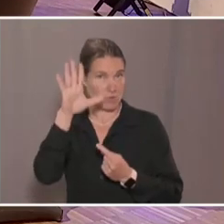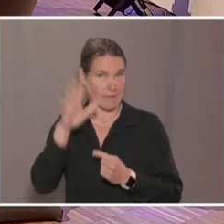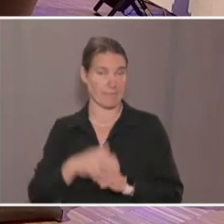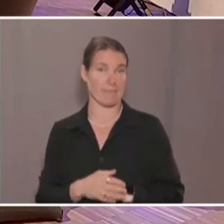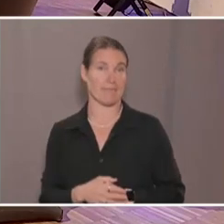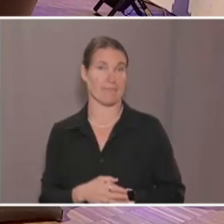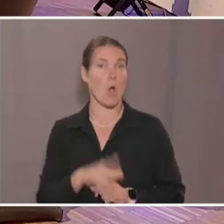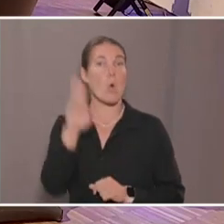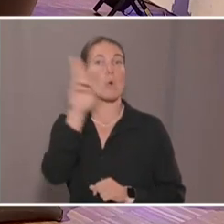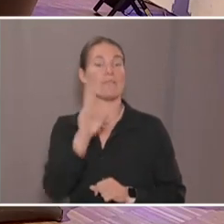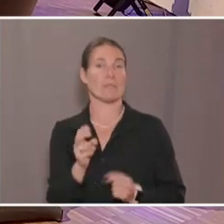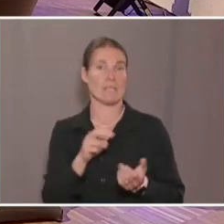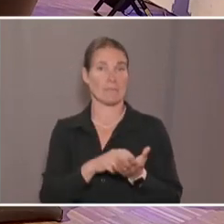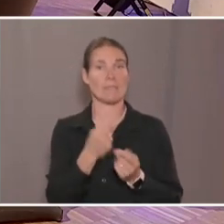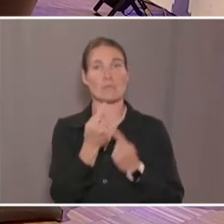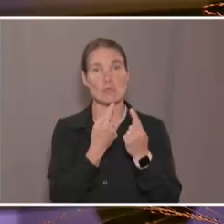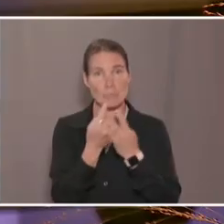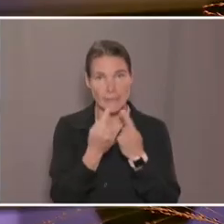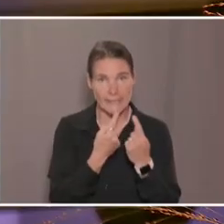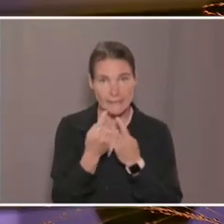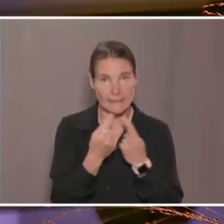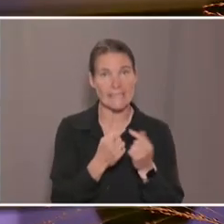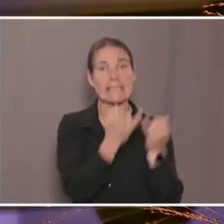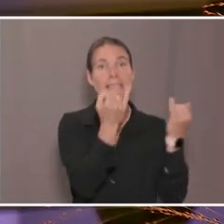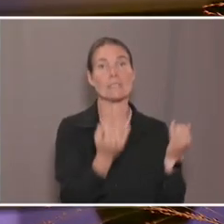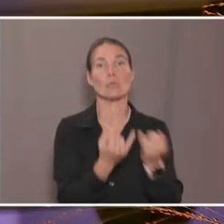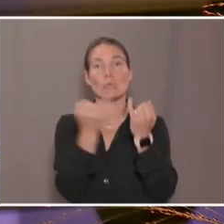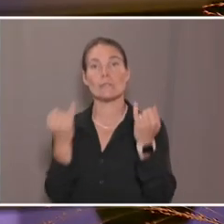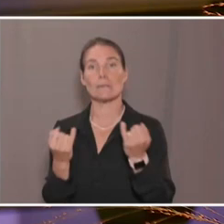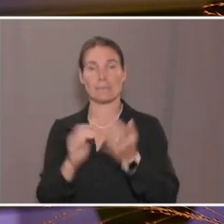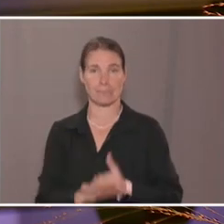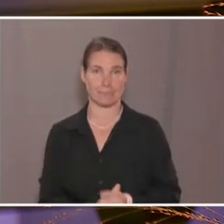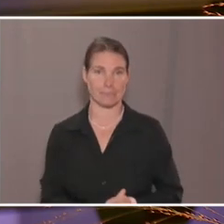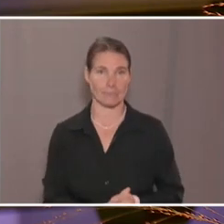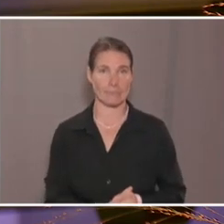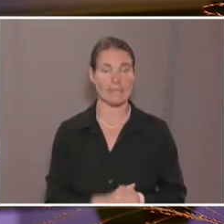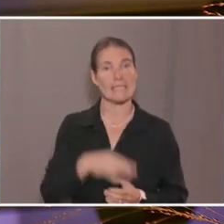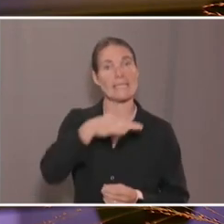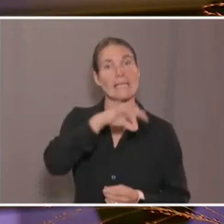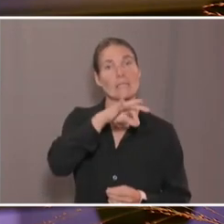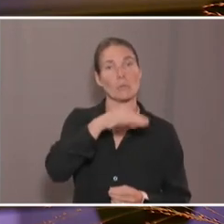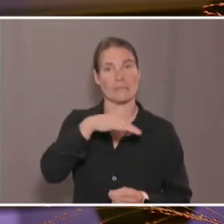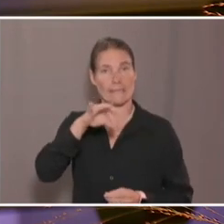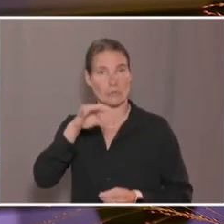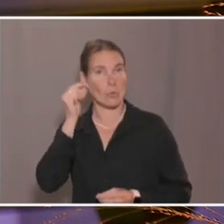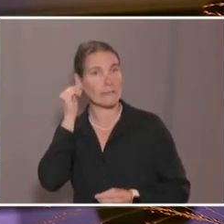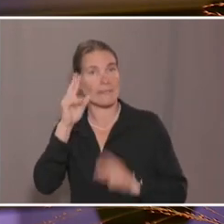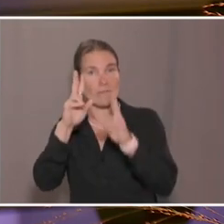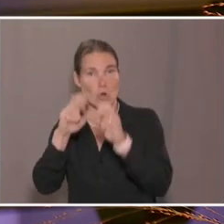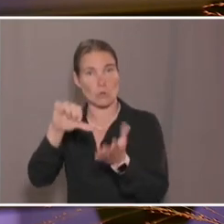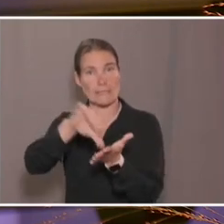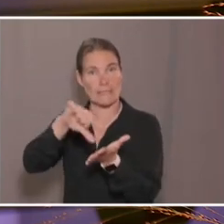ist vertreten mit den Sprecherinnen und Sprechern der Institute und den Direktorinnen und Direktoren unserer